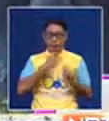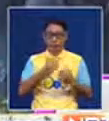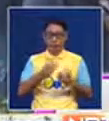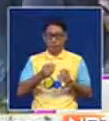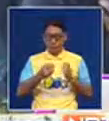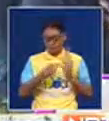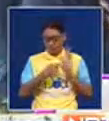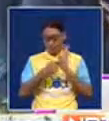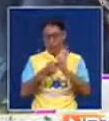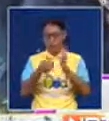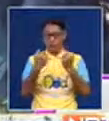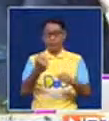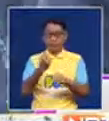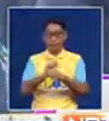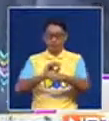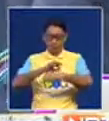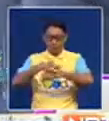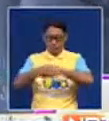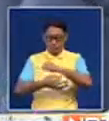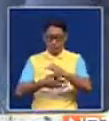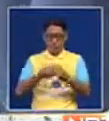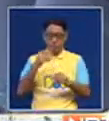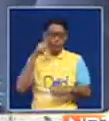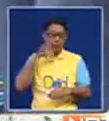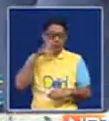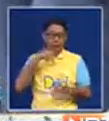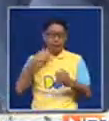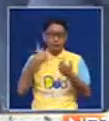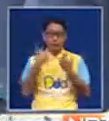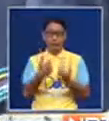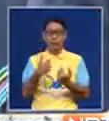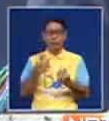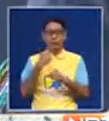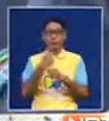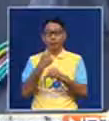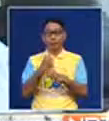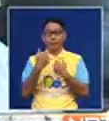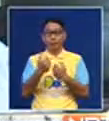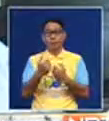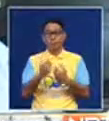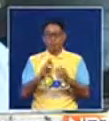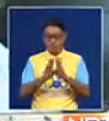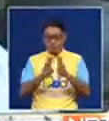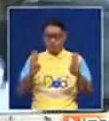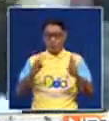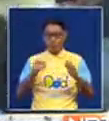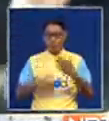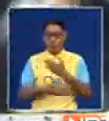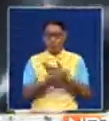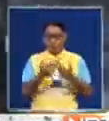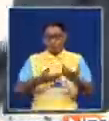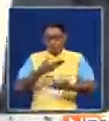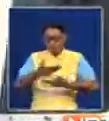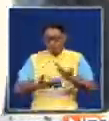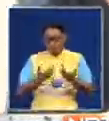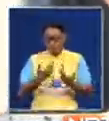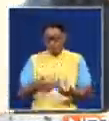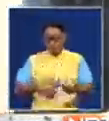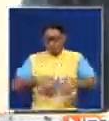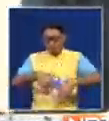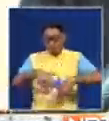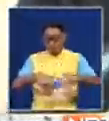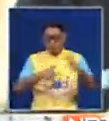านตะกร้าจากสายรัดพลาสติกที่องค์การบริหารส่วนตำบลเปาะเส้งเพื่อเป็นการเปิดตัวในการวางจำหน่ายให้กับพี่น้องประชา